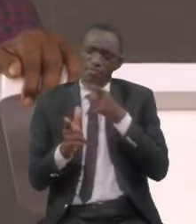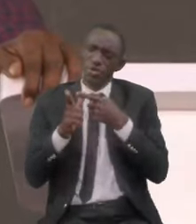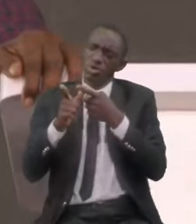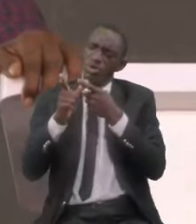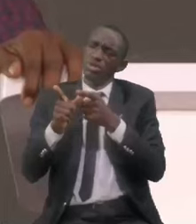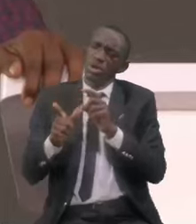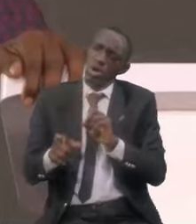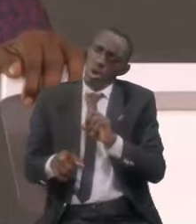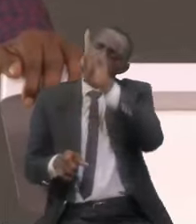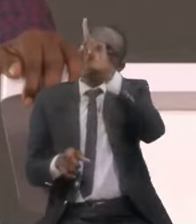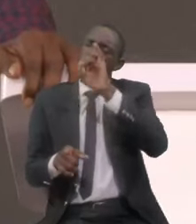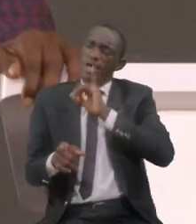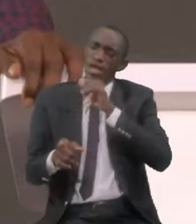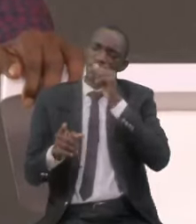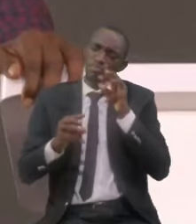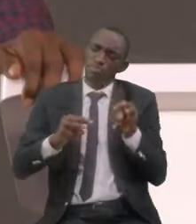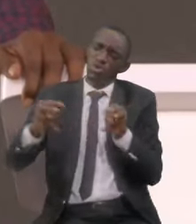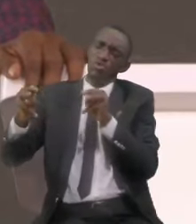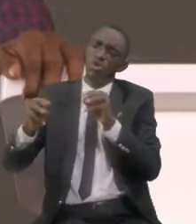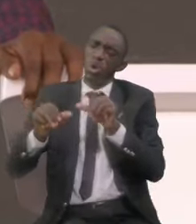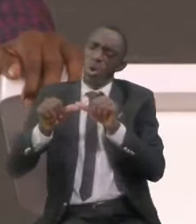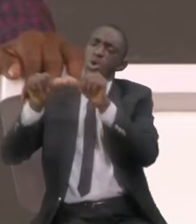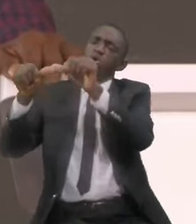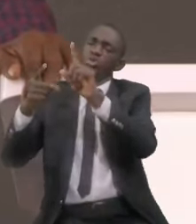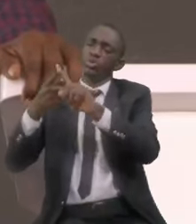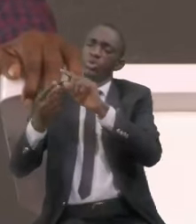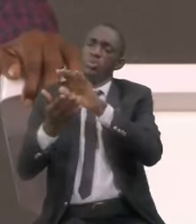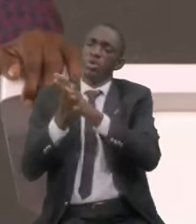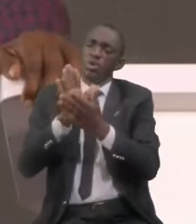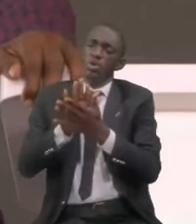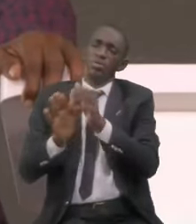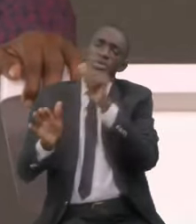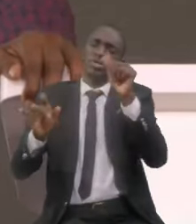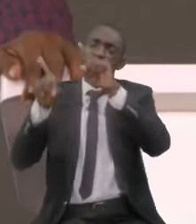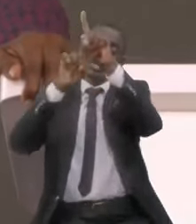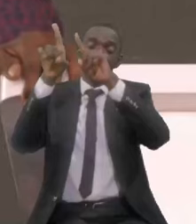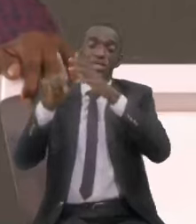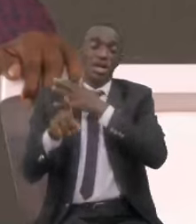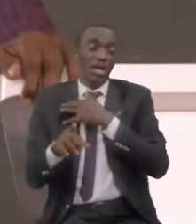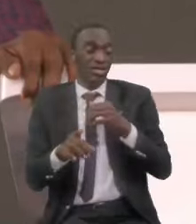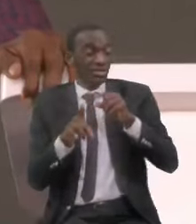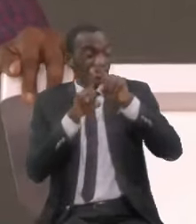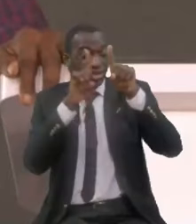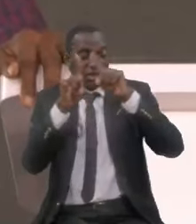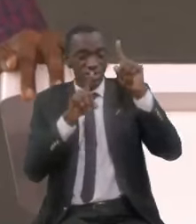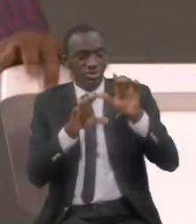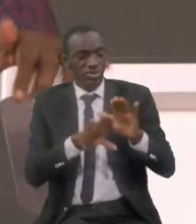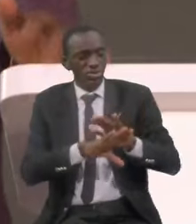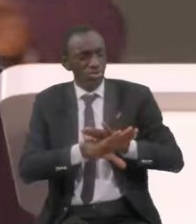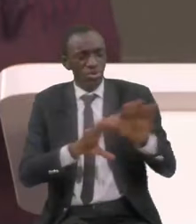J'avance, je marche pour devenir une étoile. Les étoiles ne font pas ça.